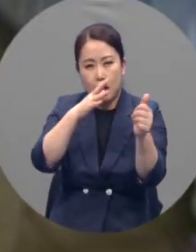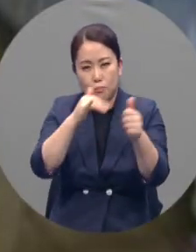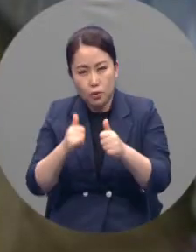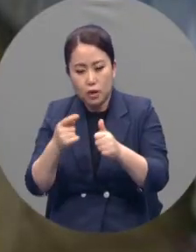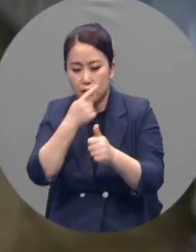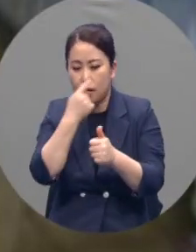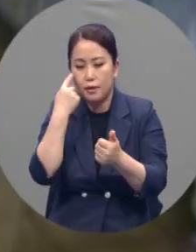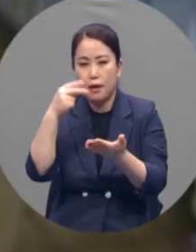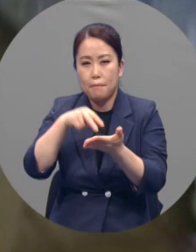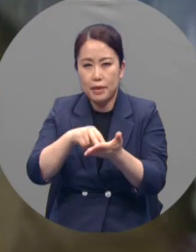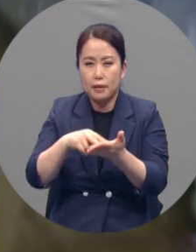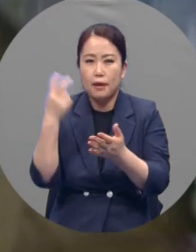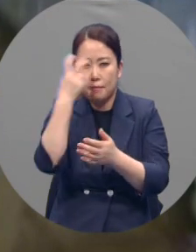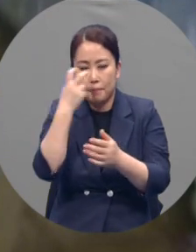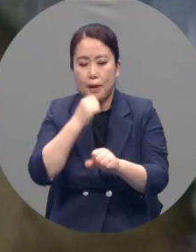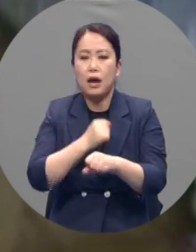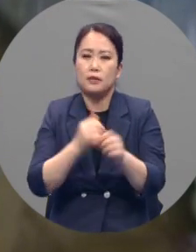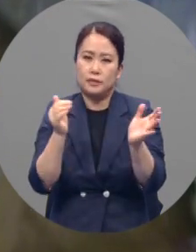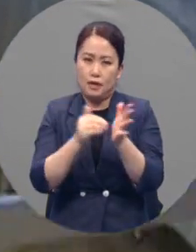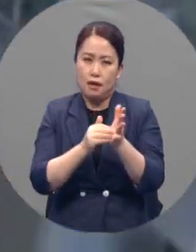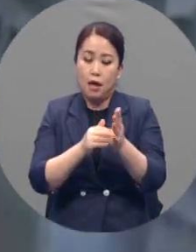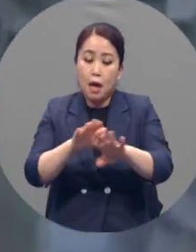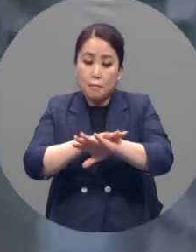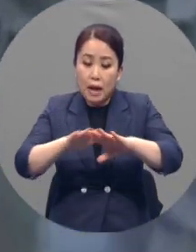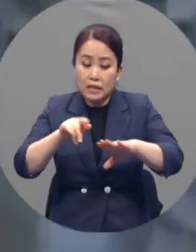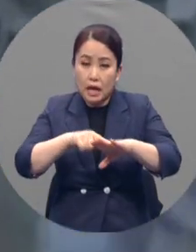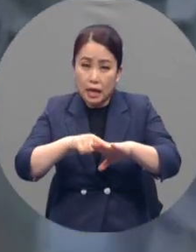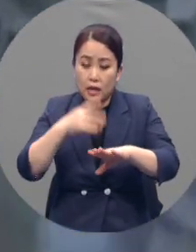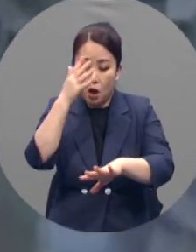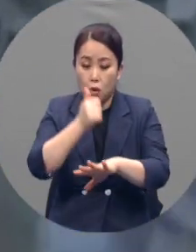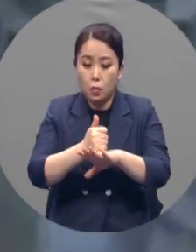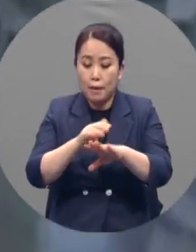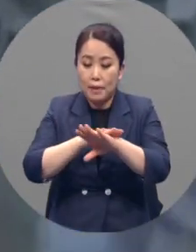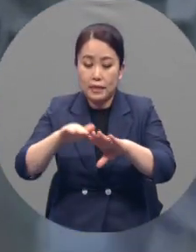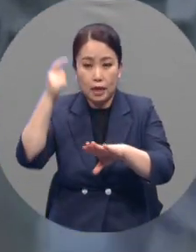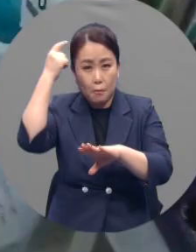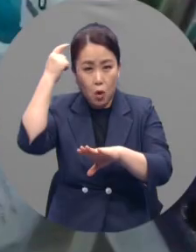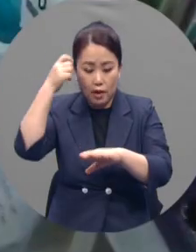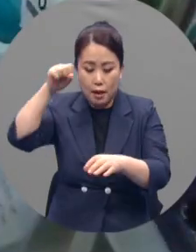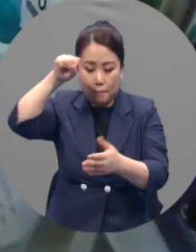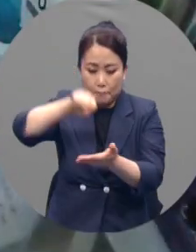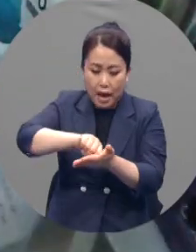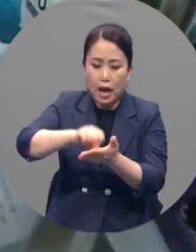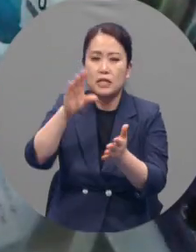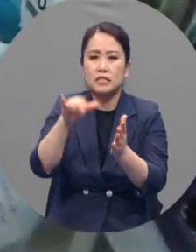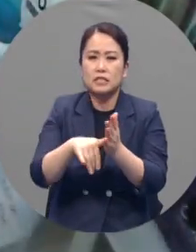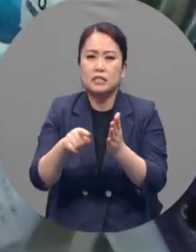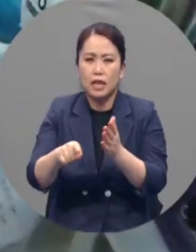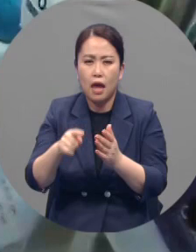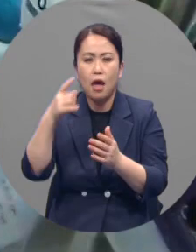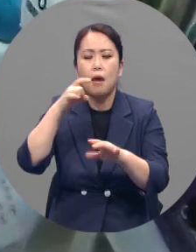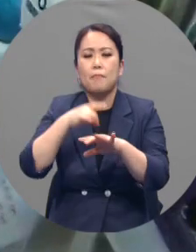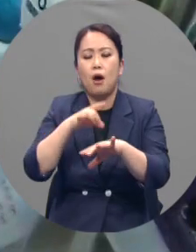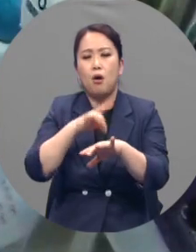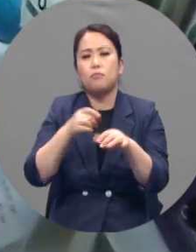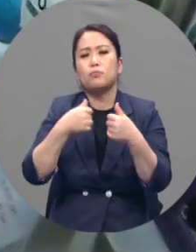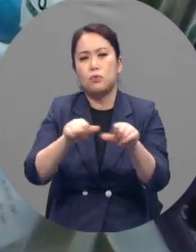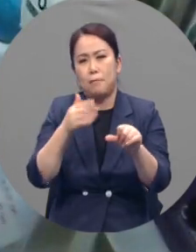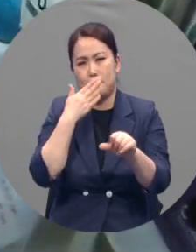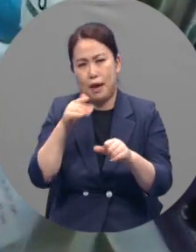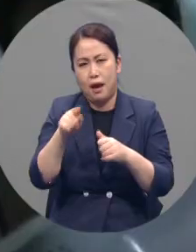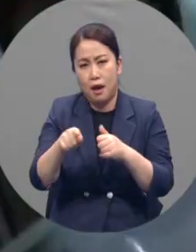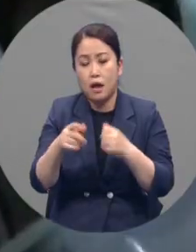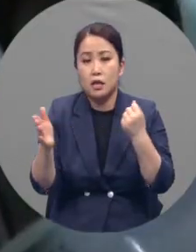상처는 바닥에 머리부터 떨어졌을 때 생길 수밖에 없는 상처이며 병원 진료 기록 등 증거들이 A씨를